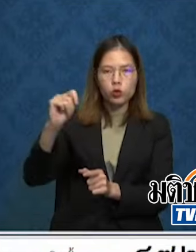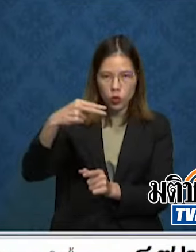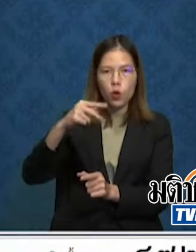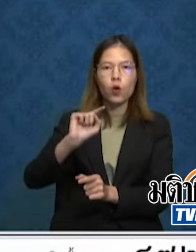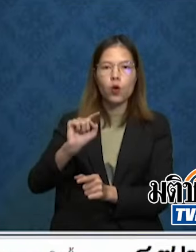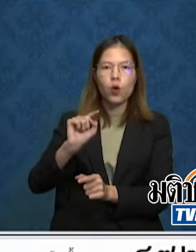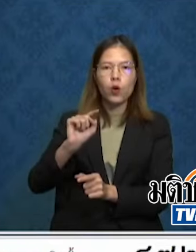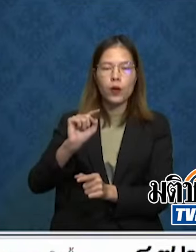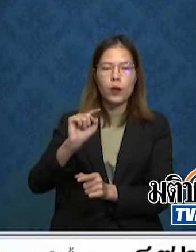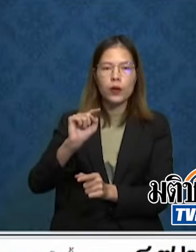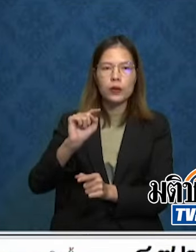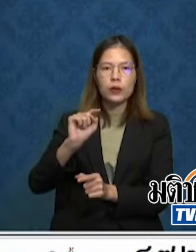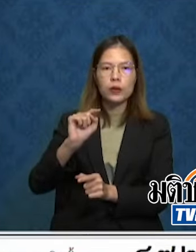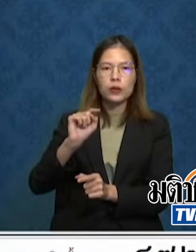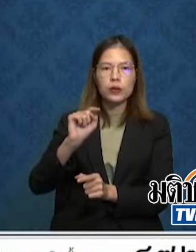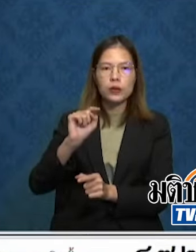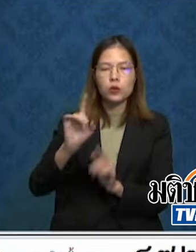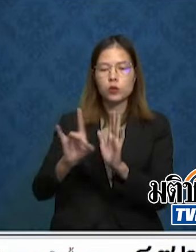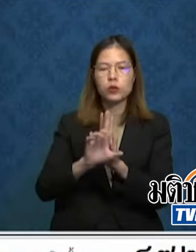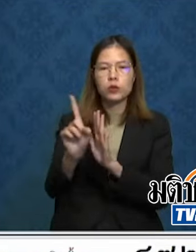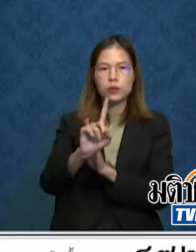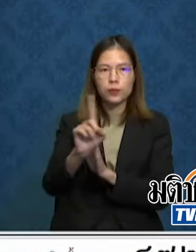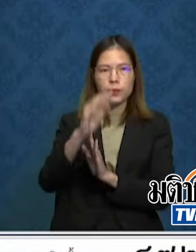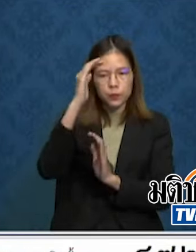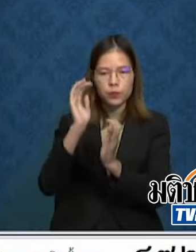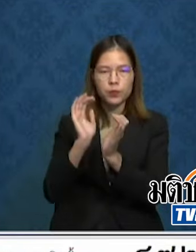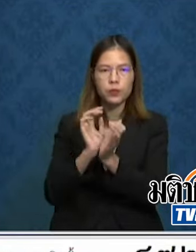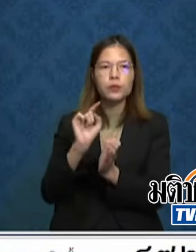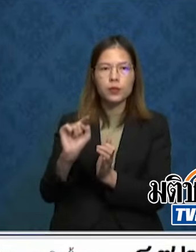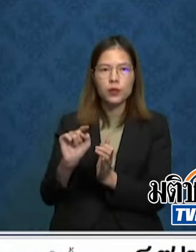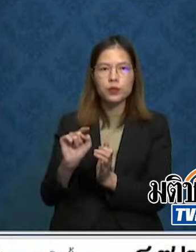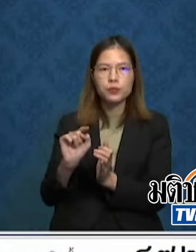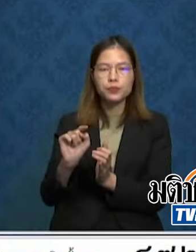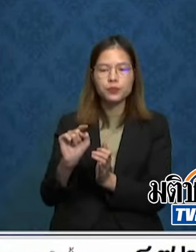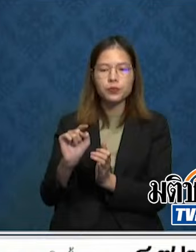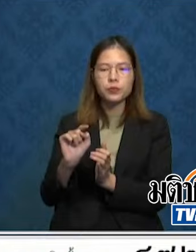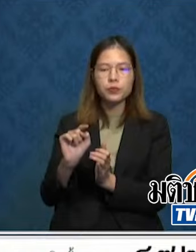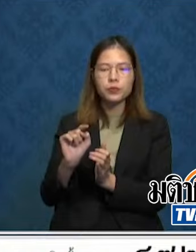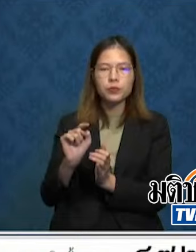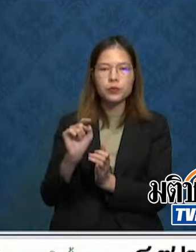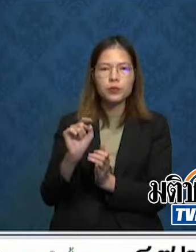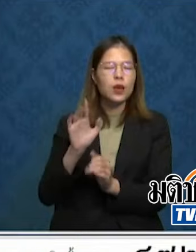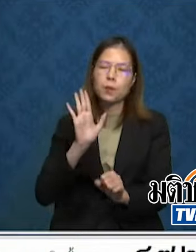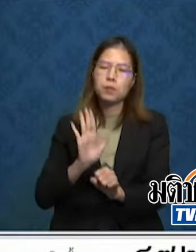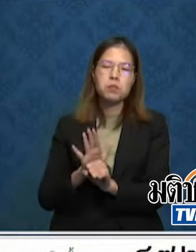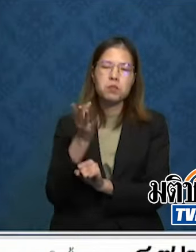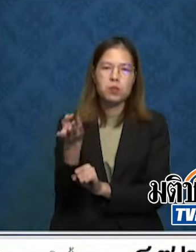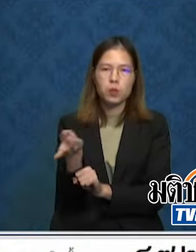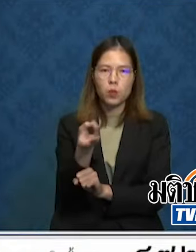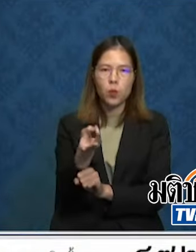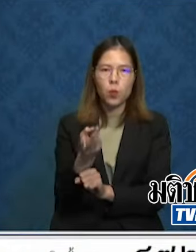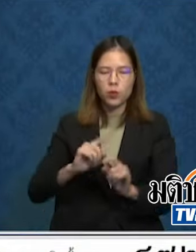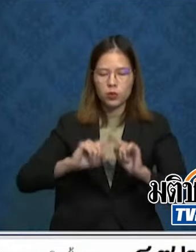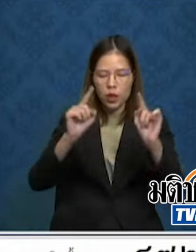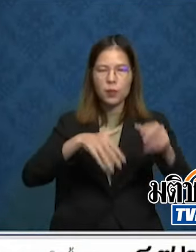ค์กรบริหารท้องถิ่นก็คือเขตนั่นเองนะครับและสุดท้ายครับก็พี่น้องตำรวจครับเอ้ยเข้าใจดีครับว่าพี่น้องตำรวจนั้นมีกำลังที่ไม่พอแต่ก็ต้องให้พวกเรานะครับประชาช